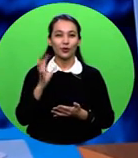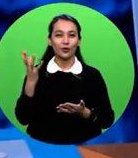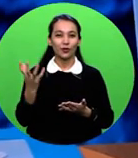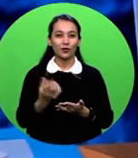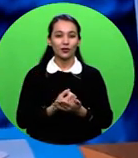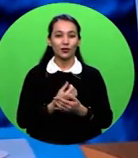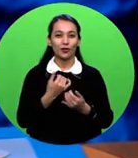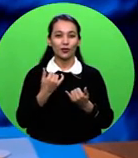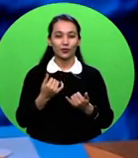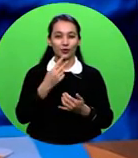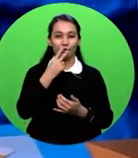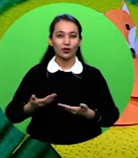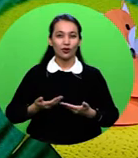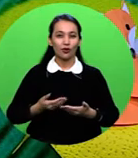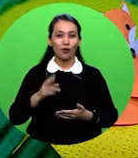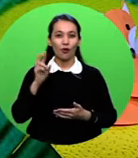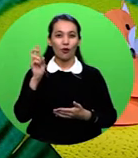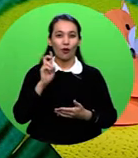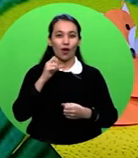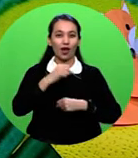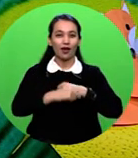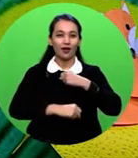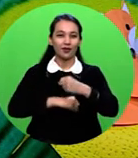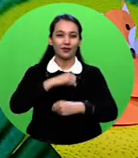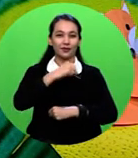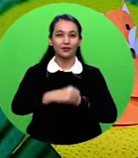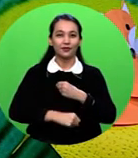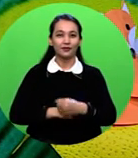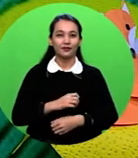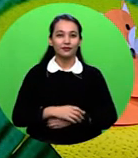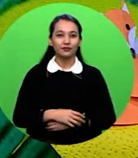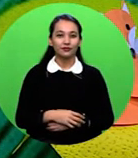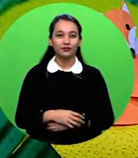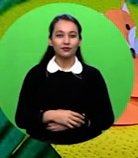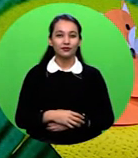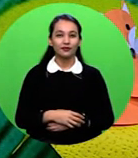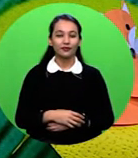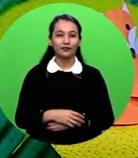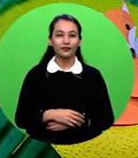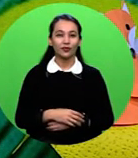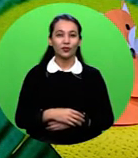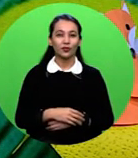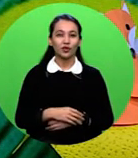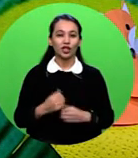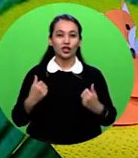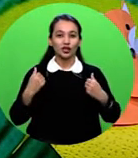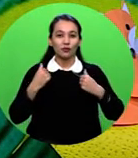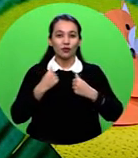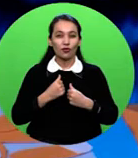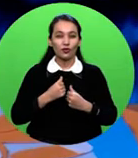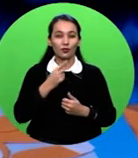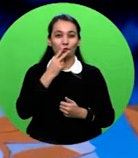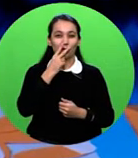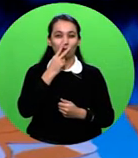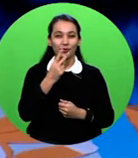To'g'ri topdingiz. Bu oq ayiq palvon. Demak, biz buni kiyinib